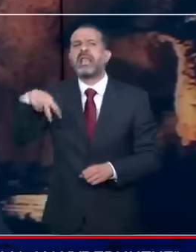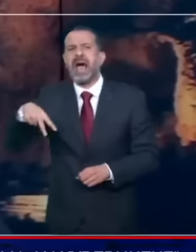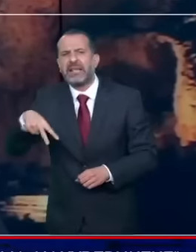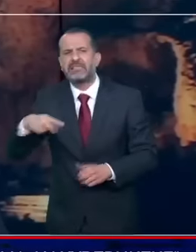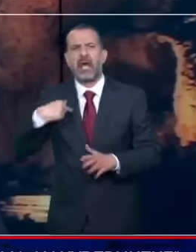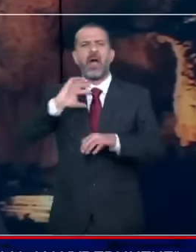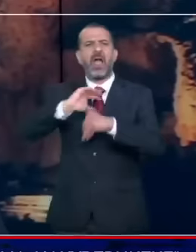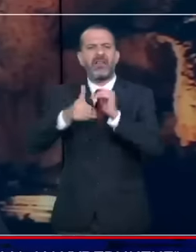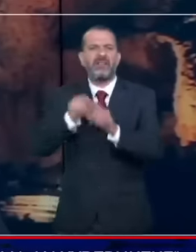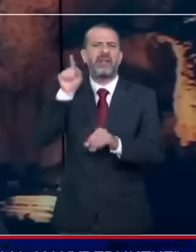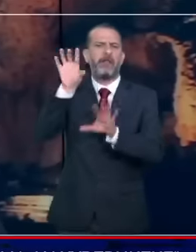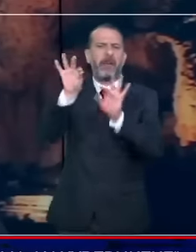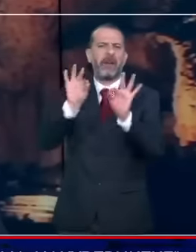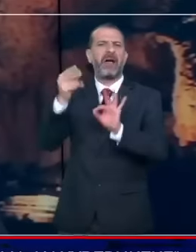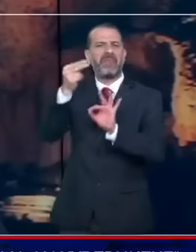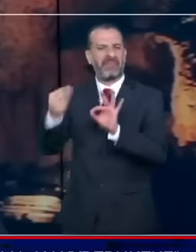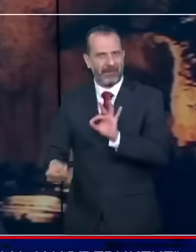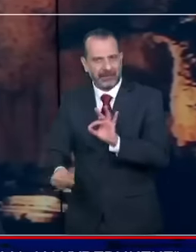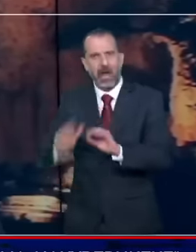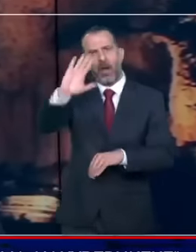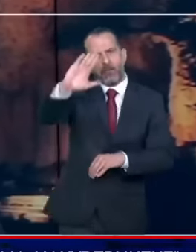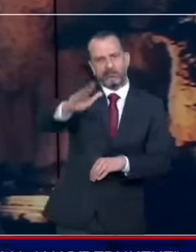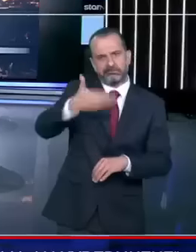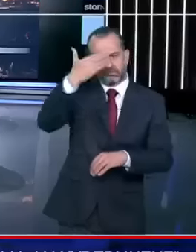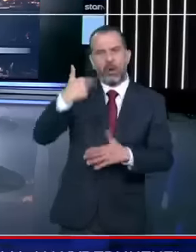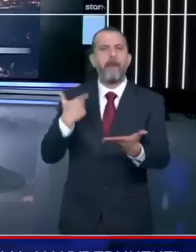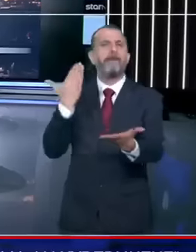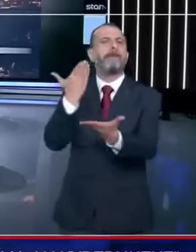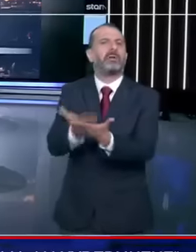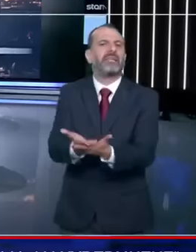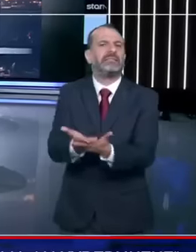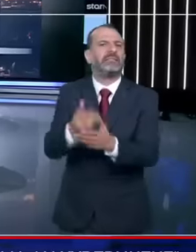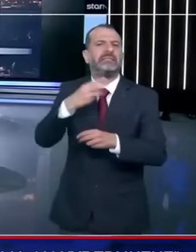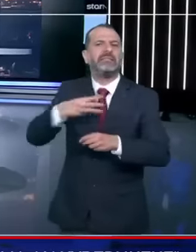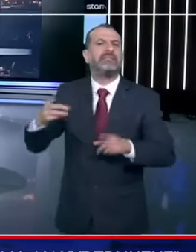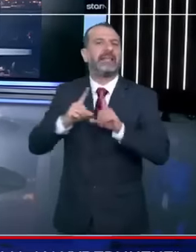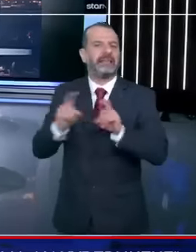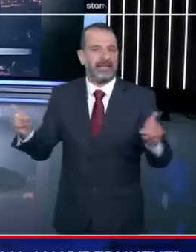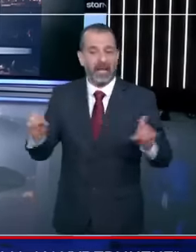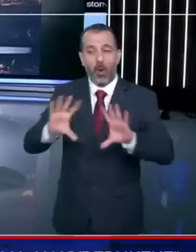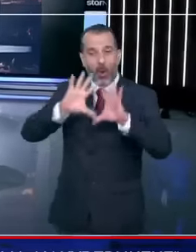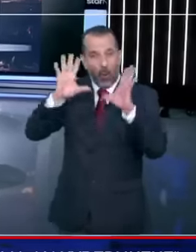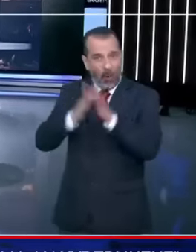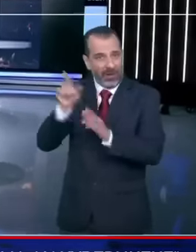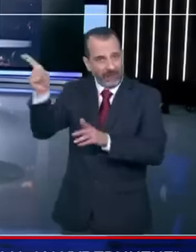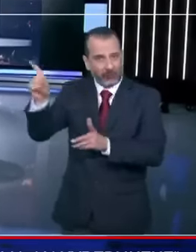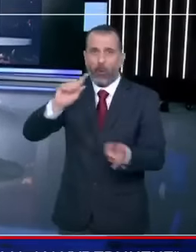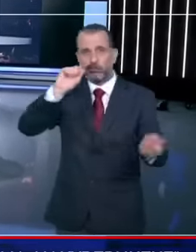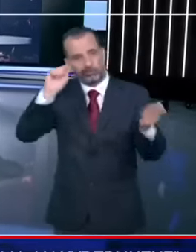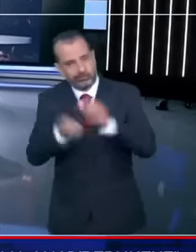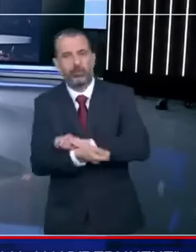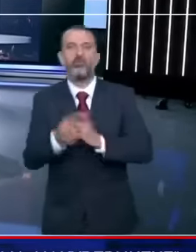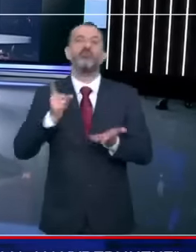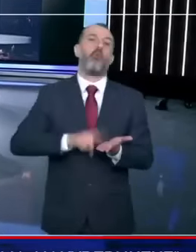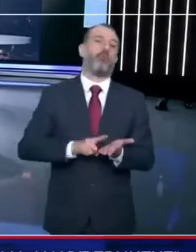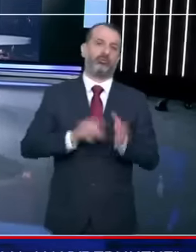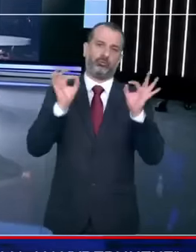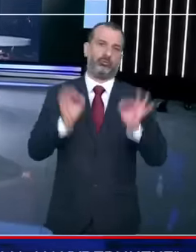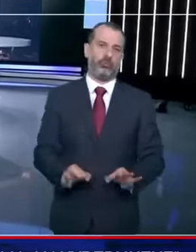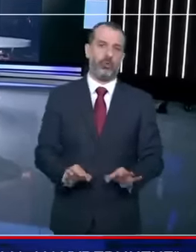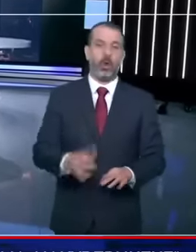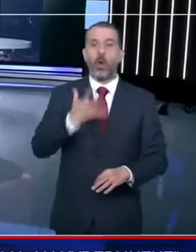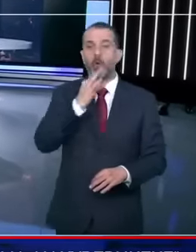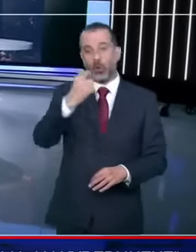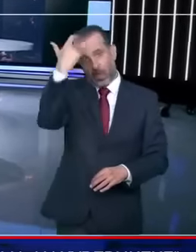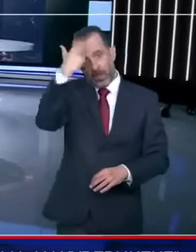τον ενδιαφέρει και να δει ακριβώς ποιες είναι οι προτάσεις μας. Και όλα αυτά θα γίνουν μετά και προτάσεις νόμου. Διότι όταν εμείς θα κυβερνήσουμε, δεν